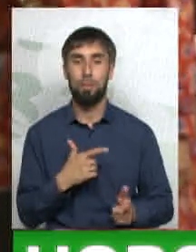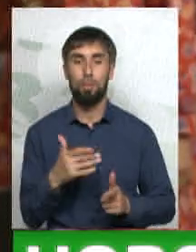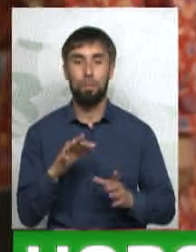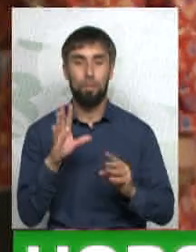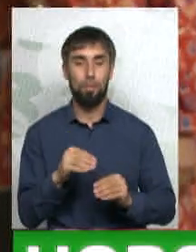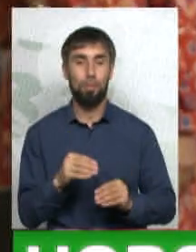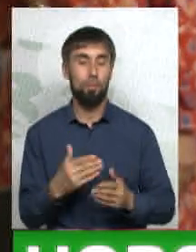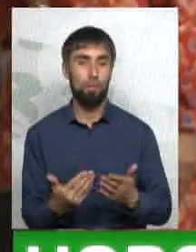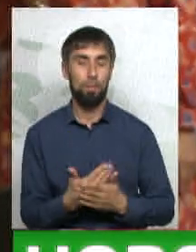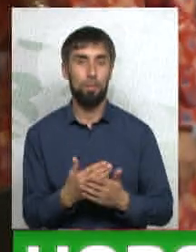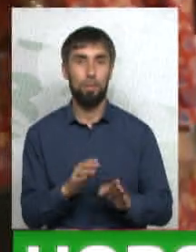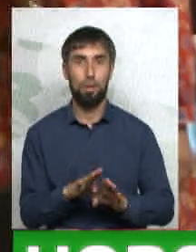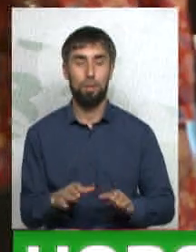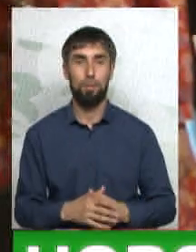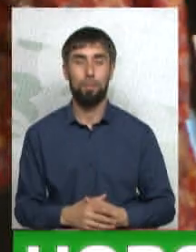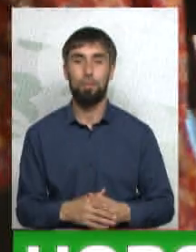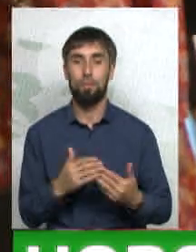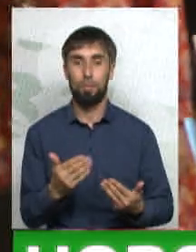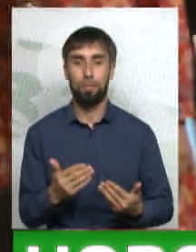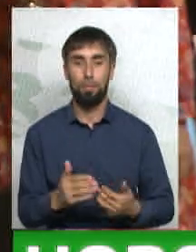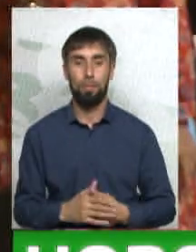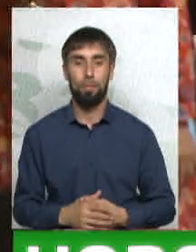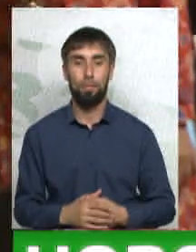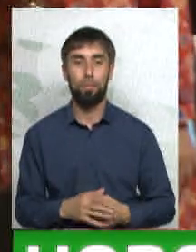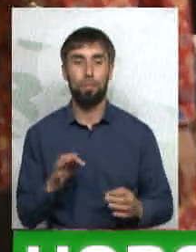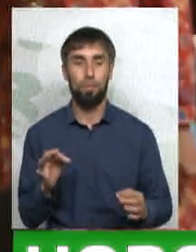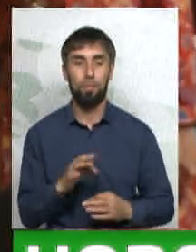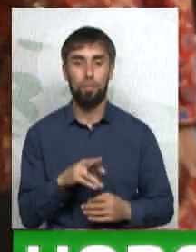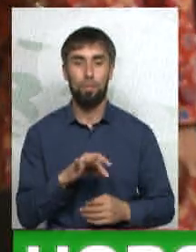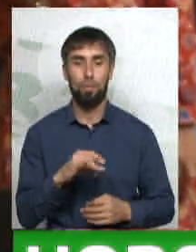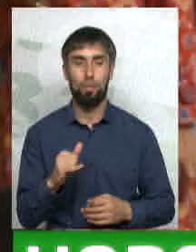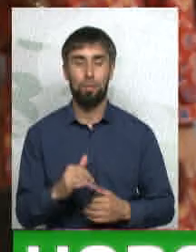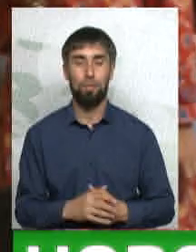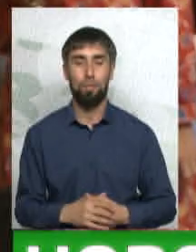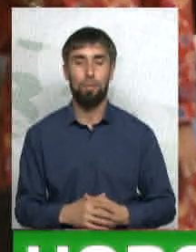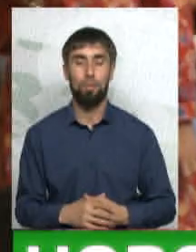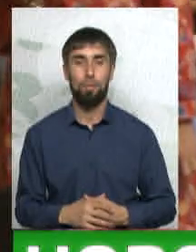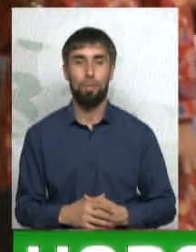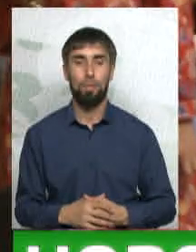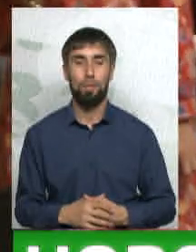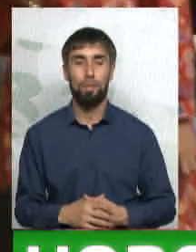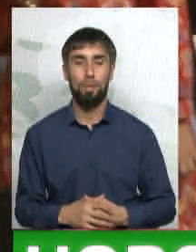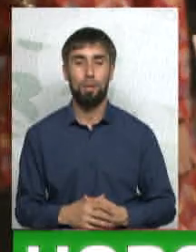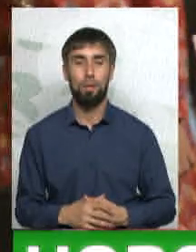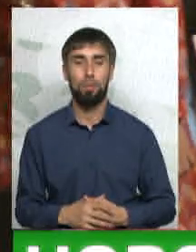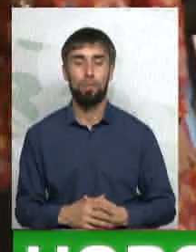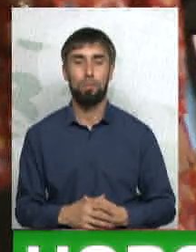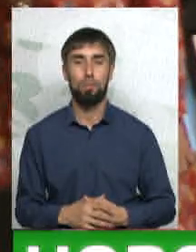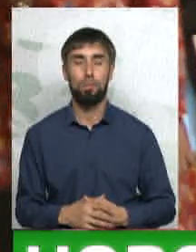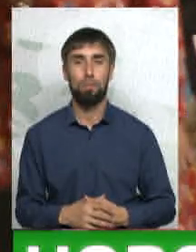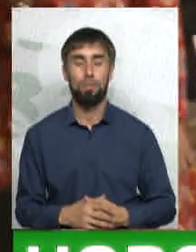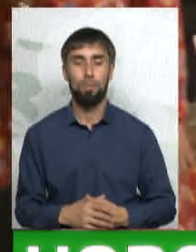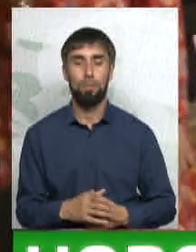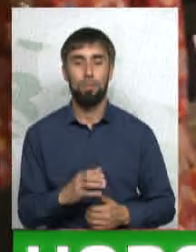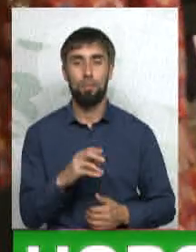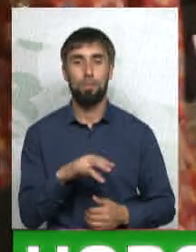и ко всему новому тоже. Сейчас вот пою оперу, арию Серпина из оперы «Служанка госпожа».